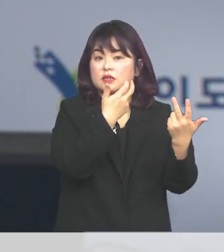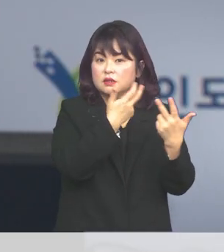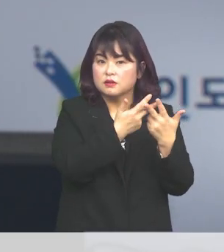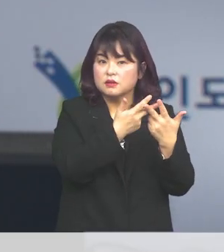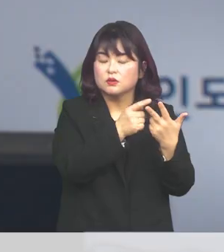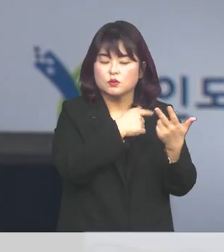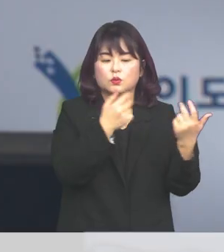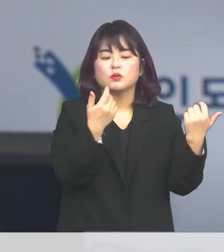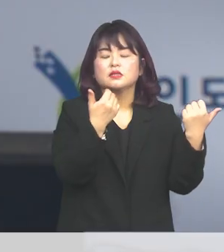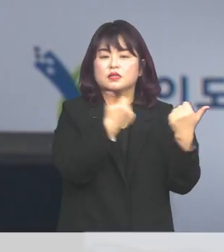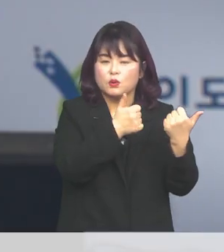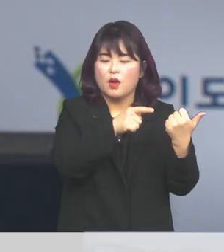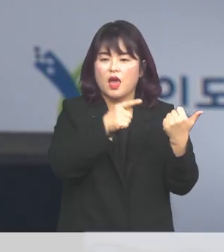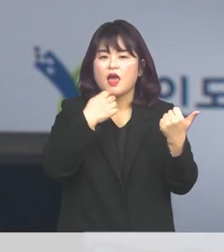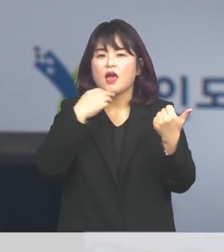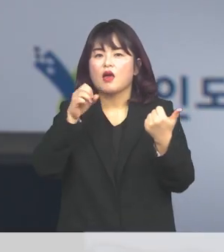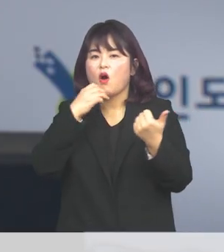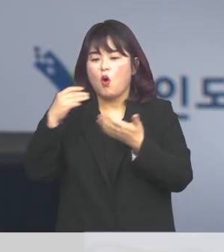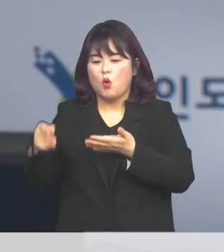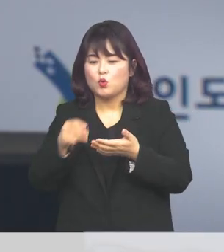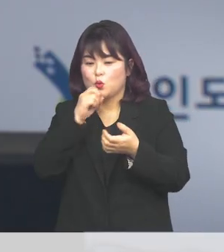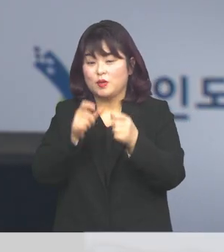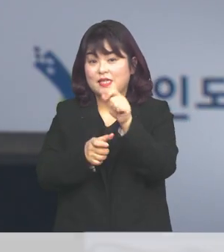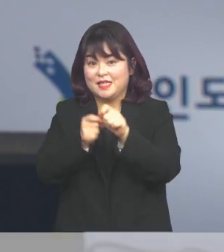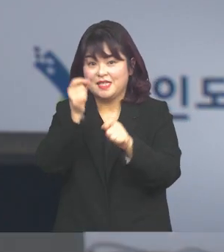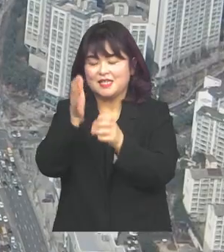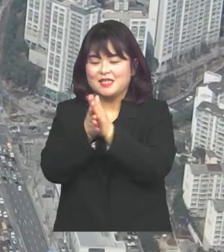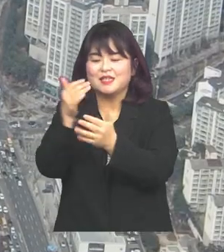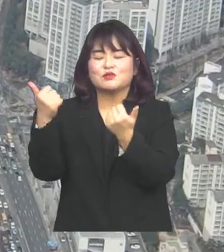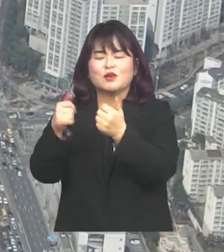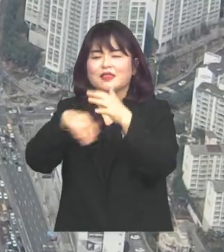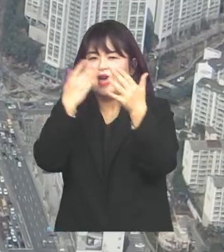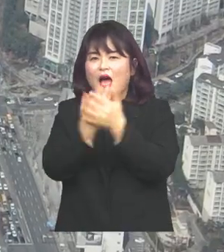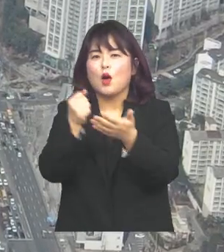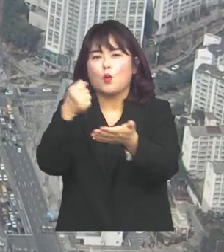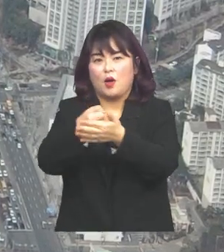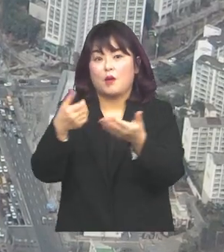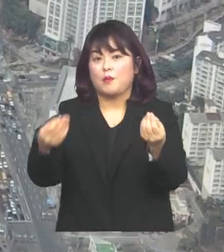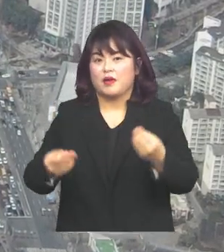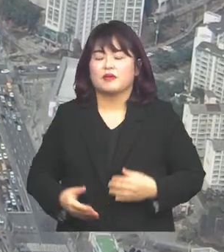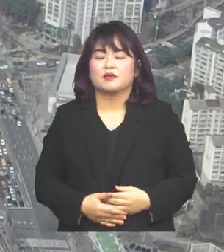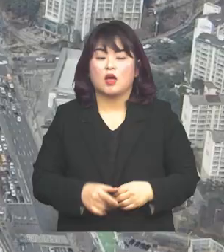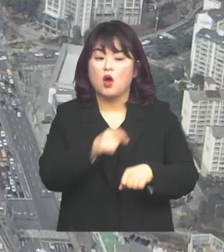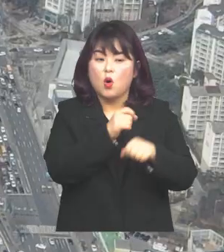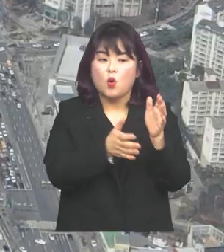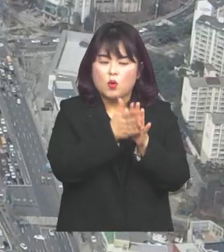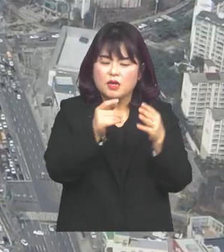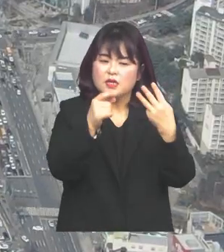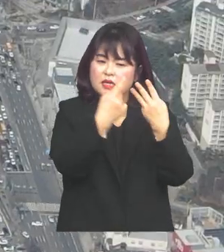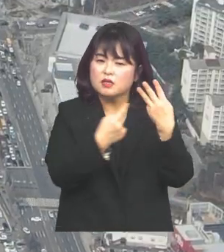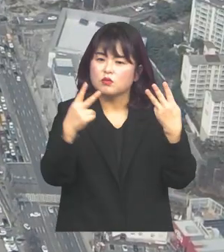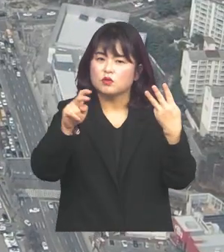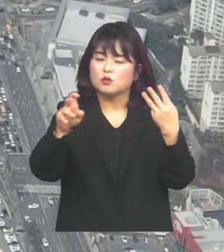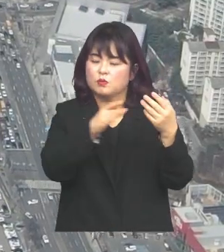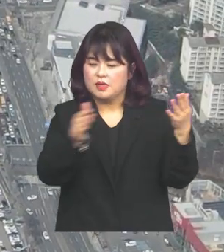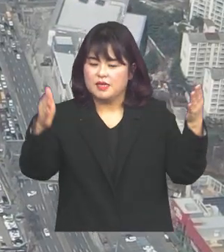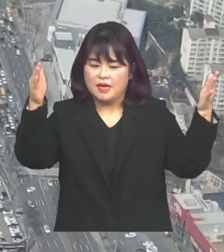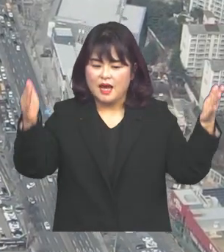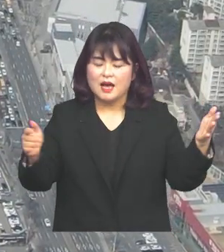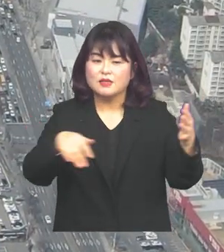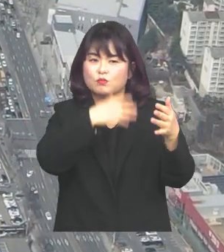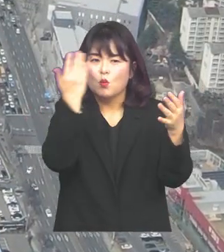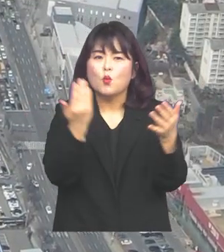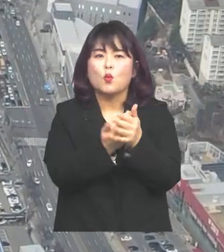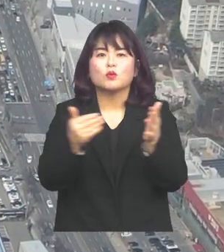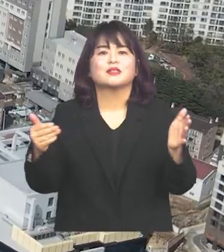경기도의회, 용인특례시의회 다 처리를 했습니다. 시는 2030년까지 경기 용인 플랫폼시티의 부지